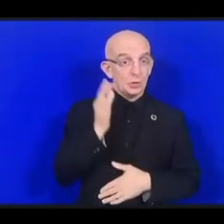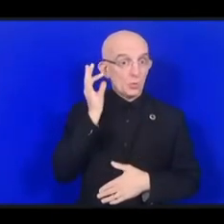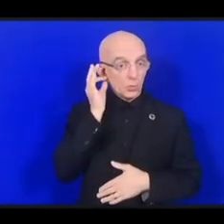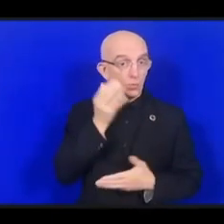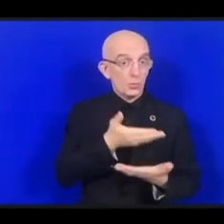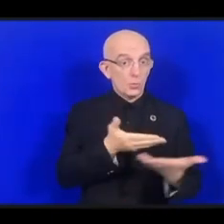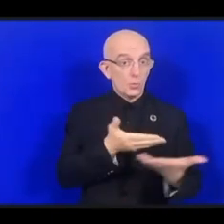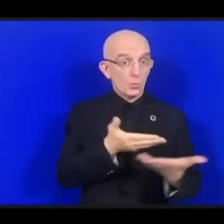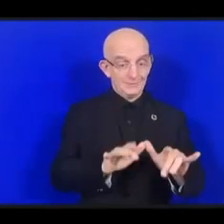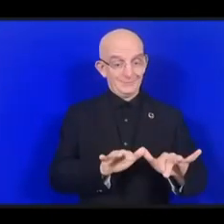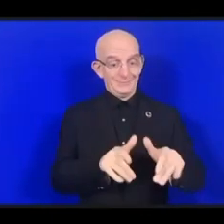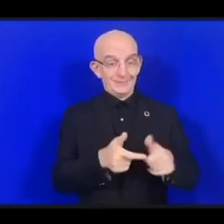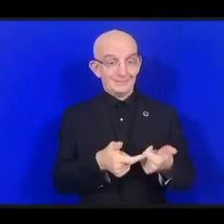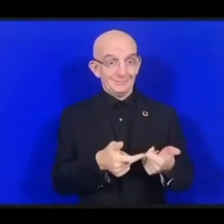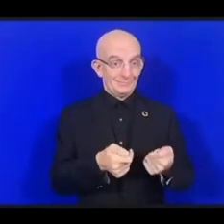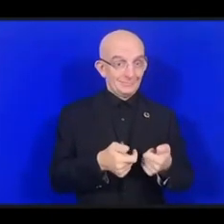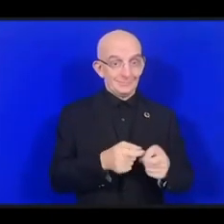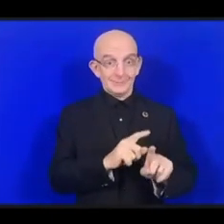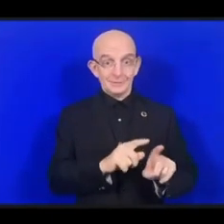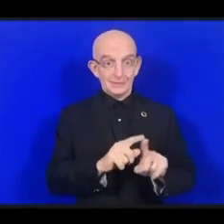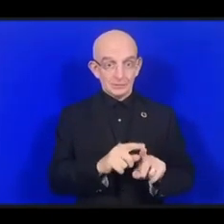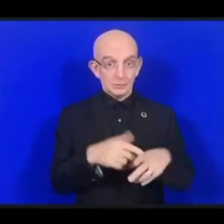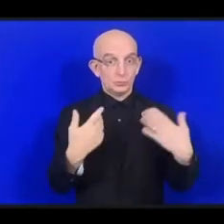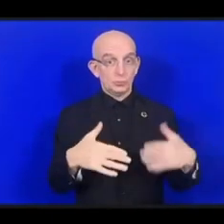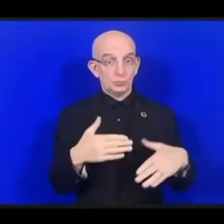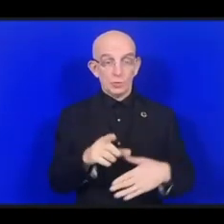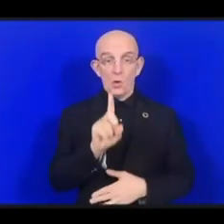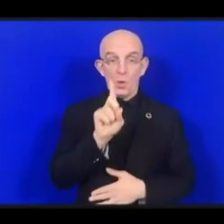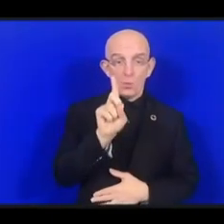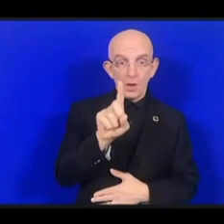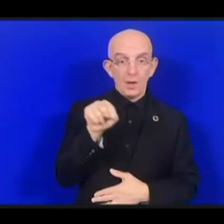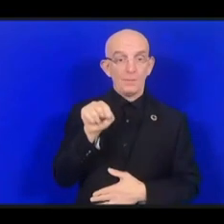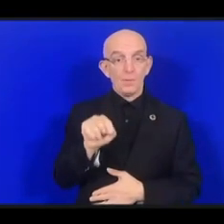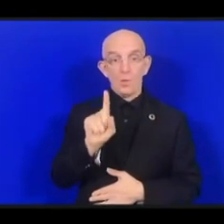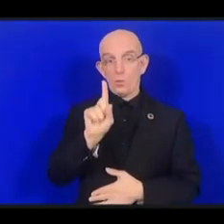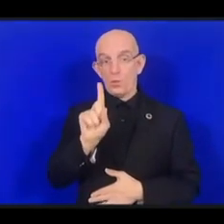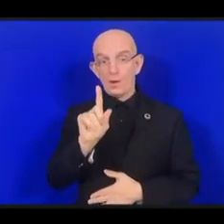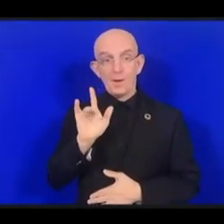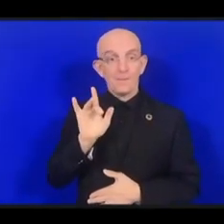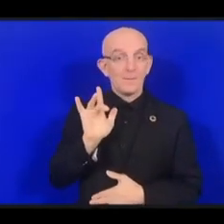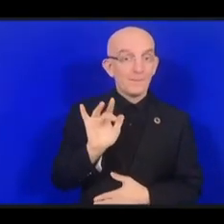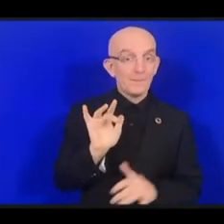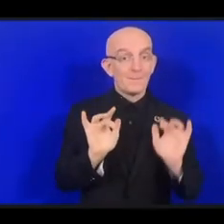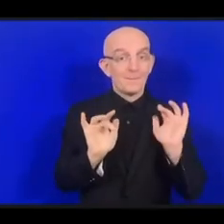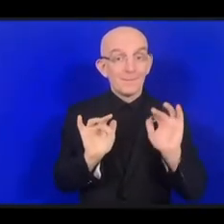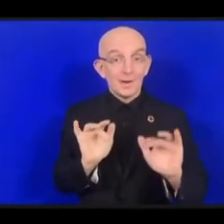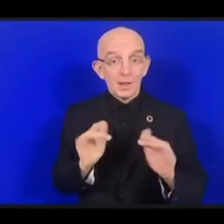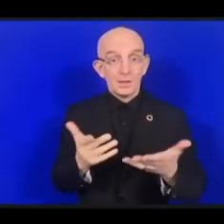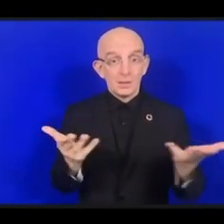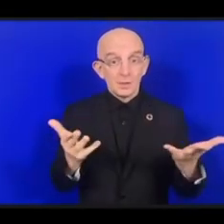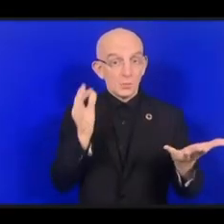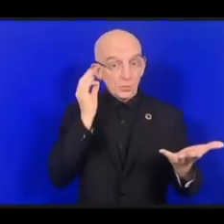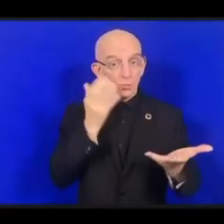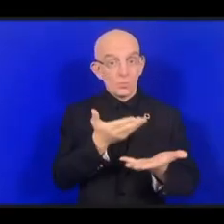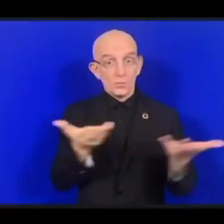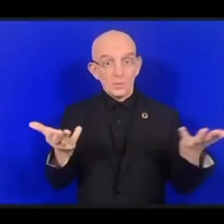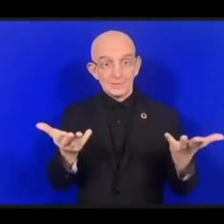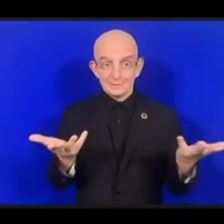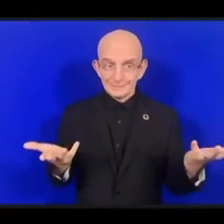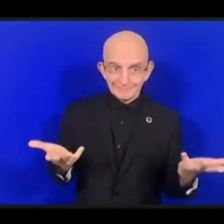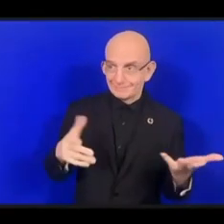有10亿女性无法使用移动互联网，这个数字令人震惊。那么令人沮丧的